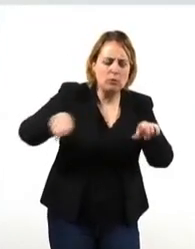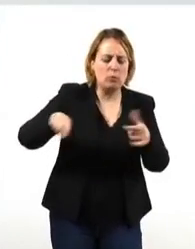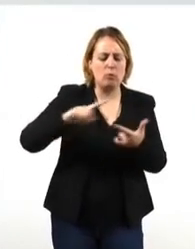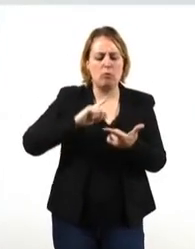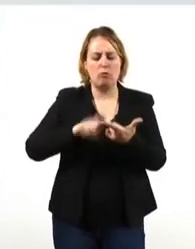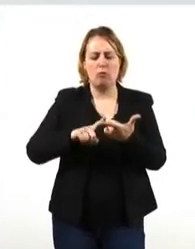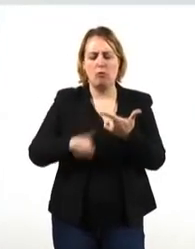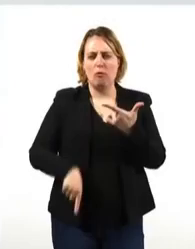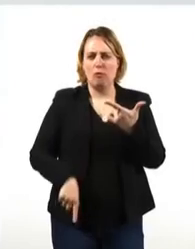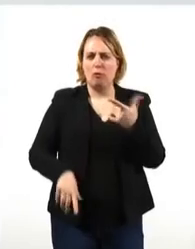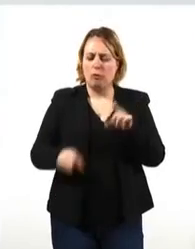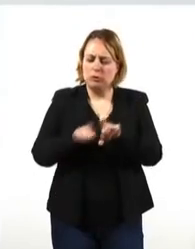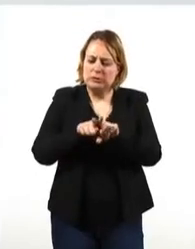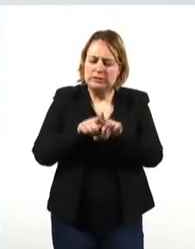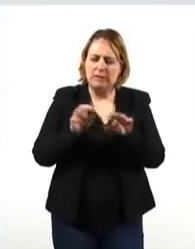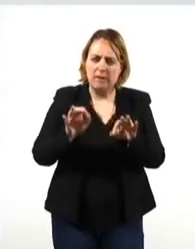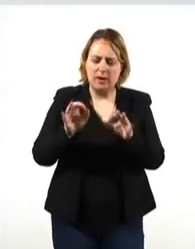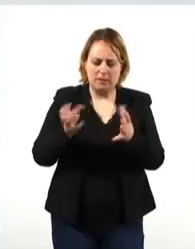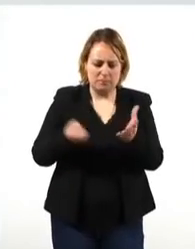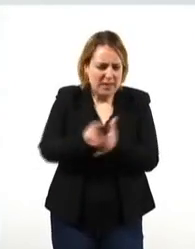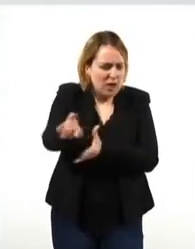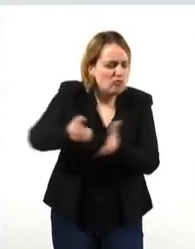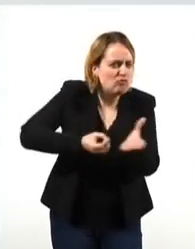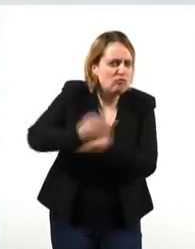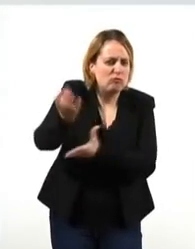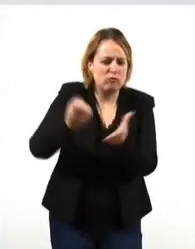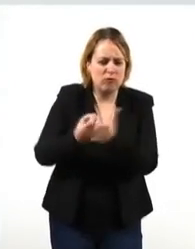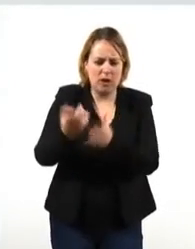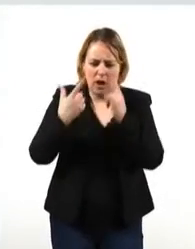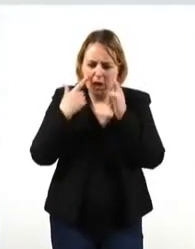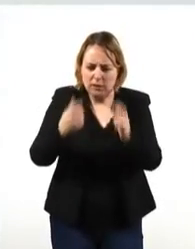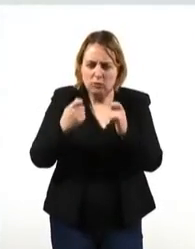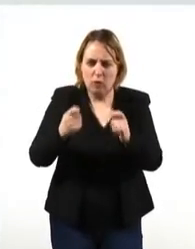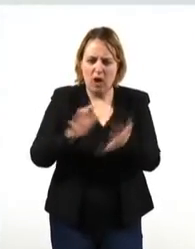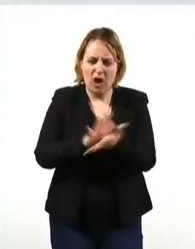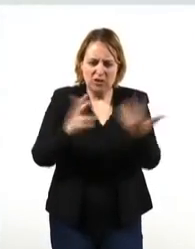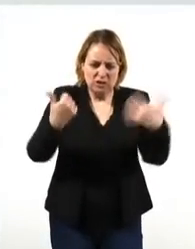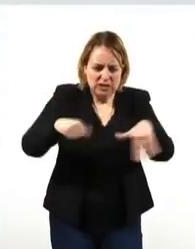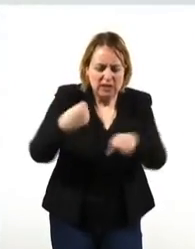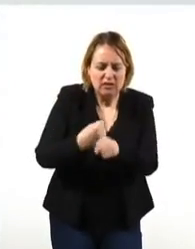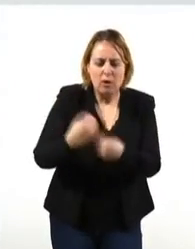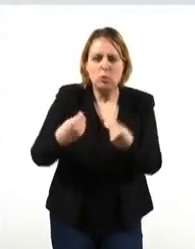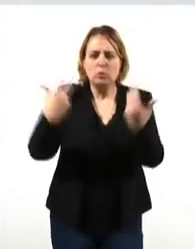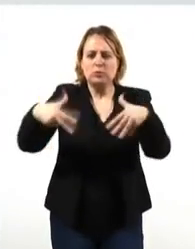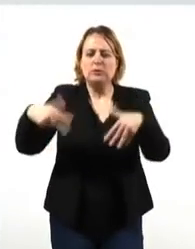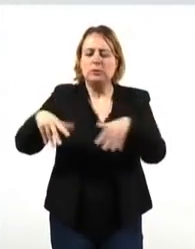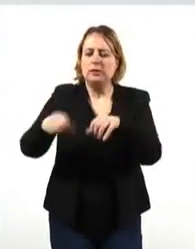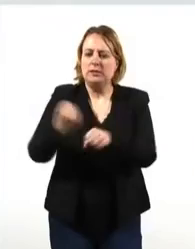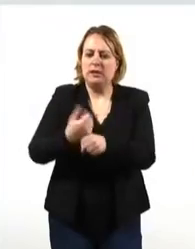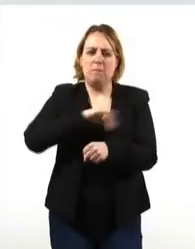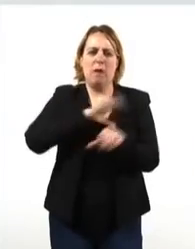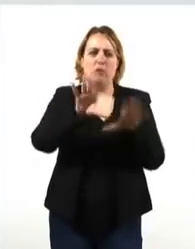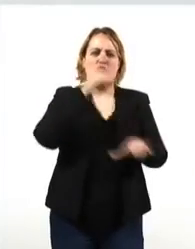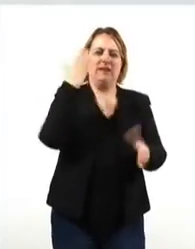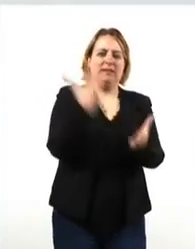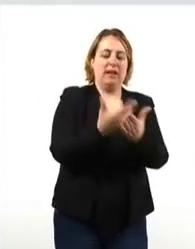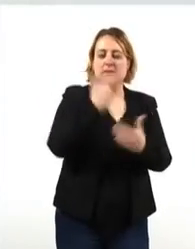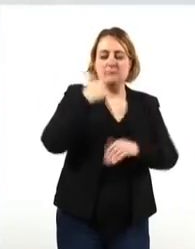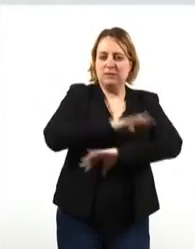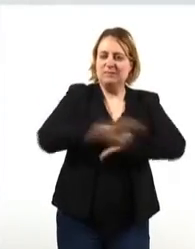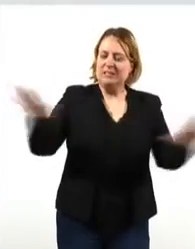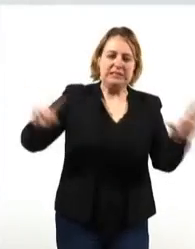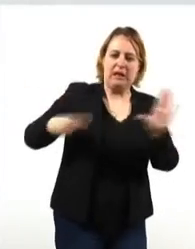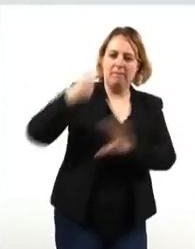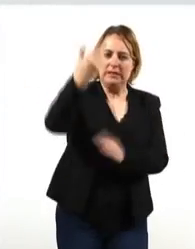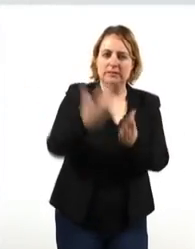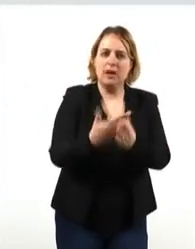aussi qu'on fait passer sur « je ne joue pas ma vie à 16 ans ou à 18 ans et je peux rebondir tout au long de la vie ». Je pense